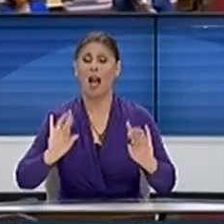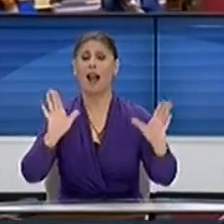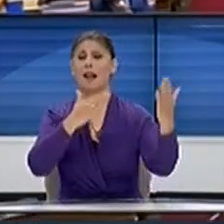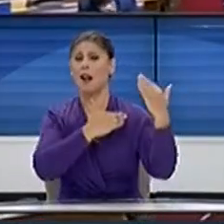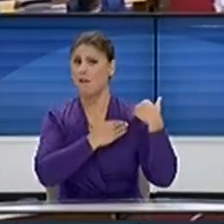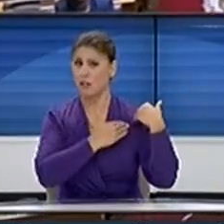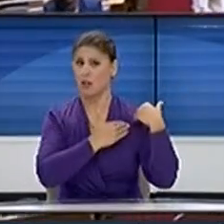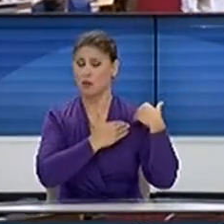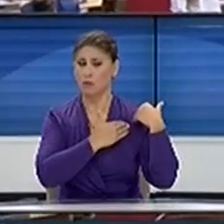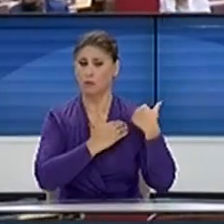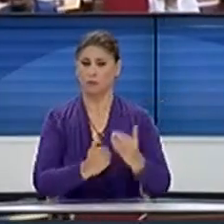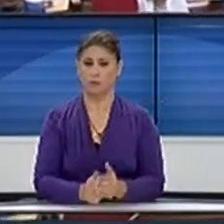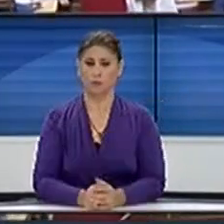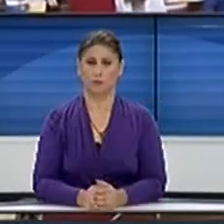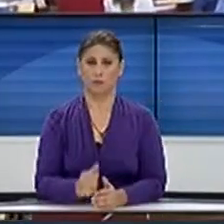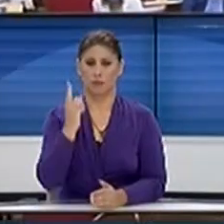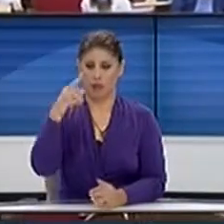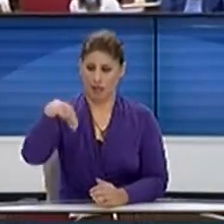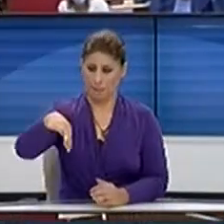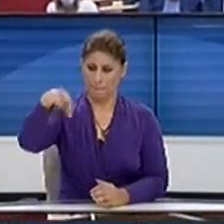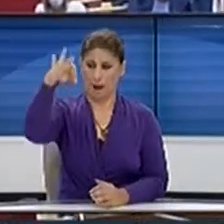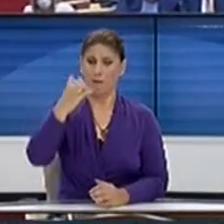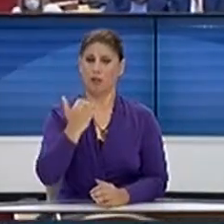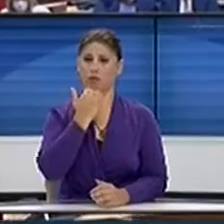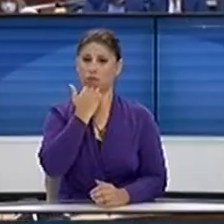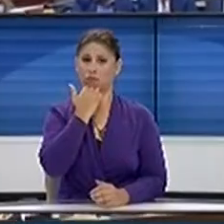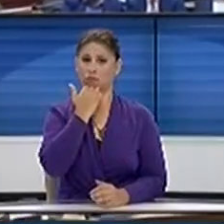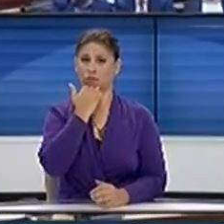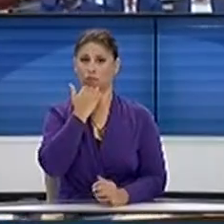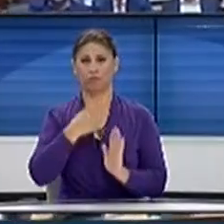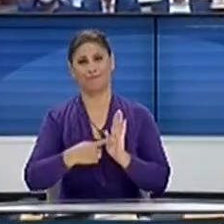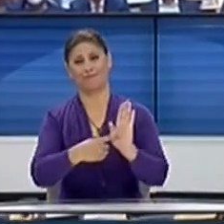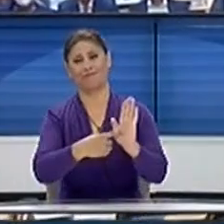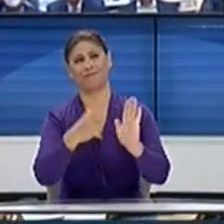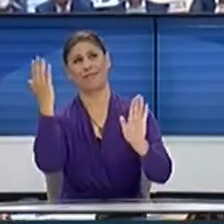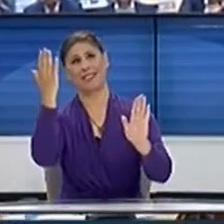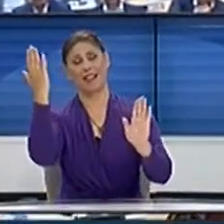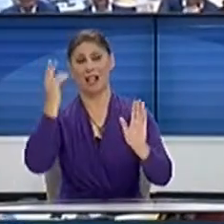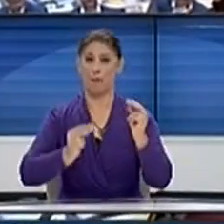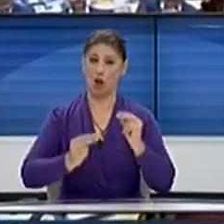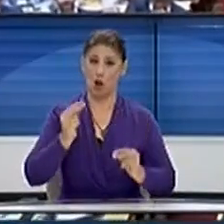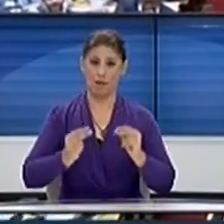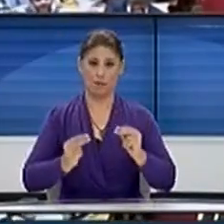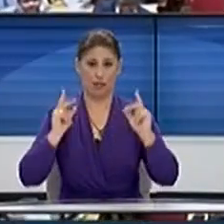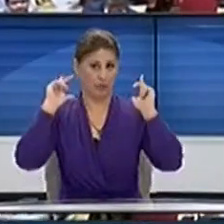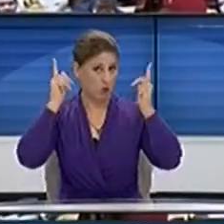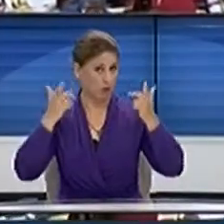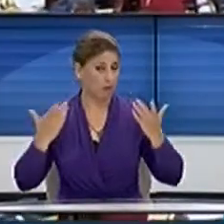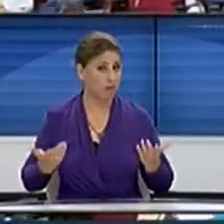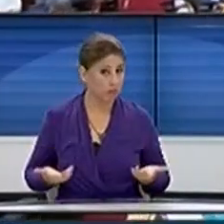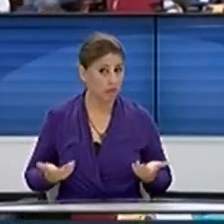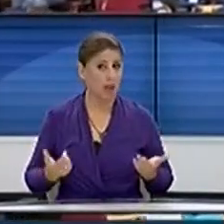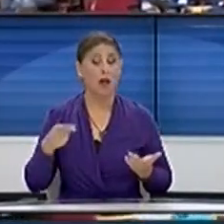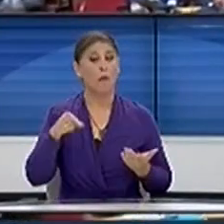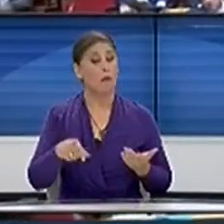ανεύθυνο ένα μεμονωμένο σφάλμα να ανάγεται σε δίθεν πρόβλημα της δημοκρατίας,